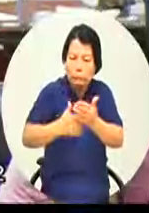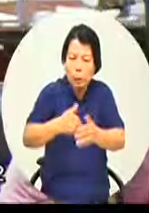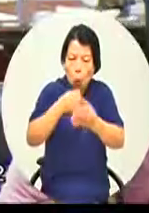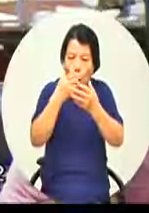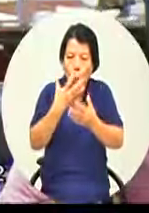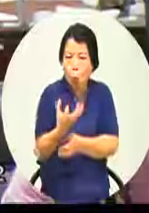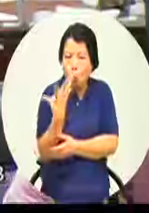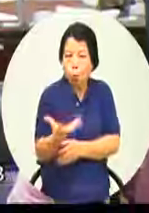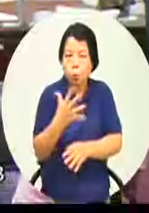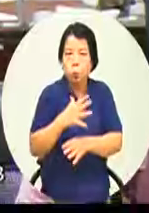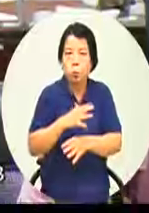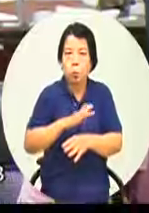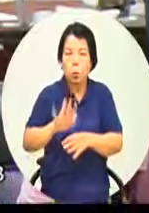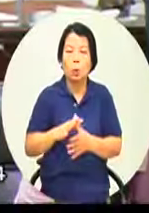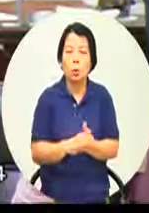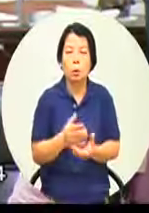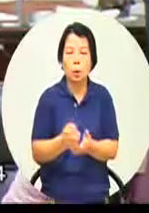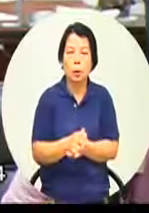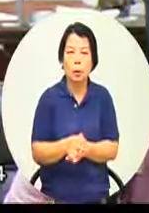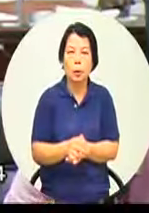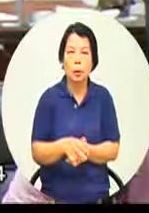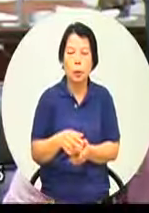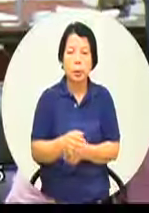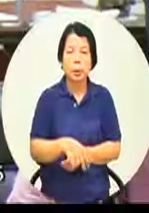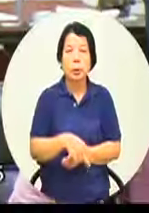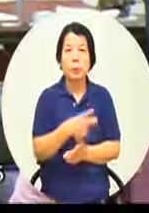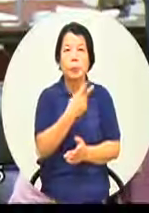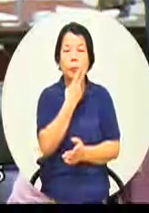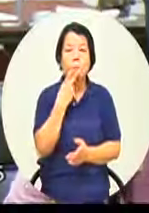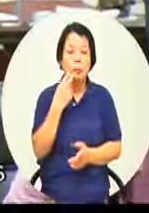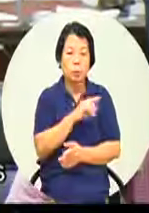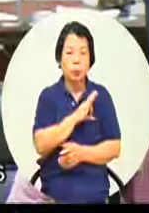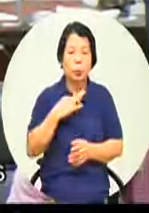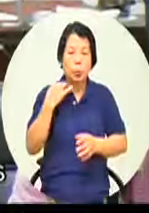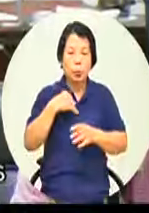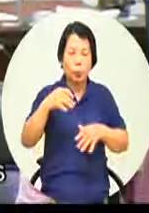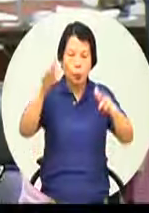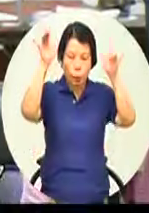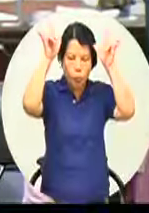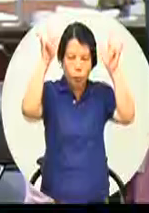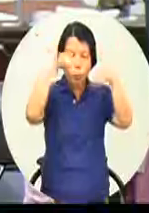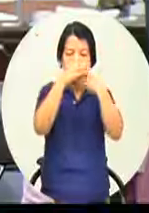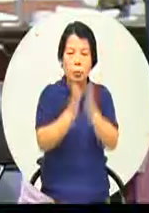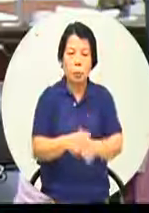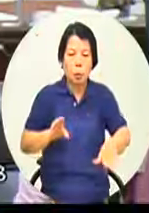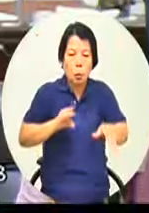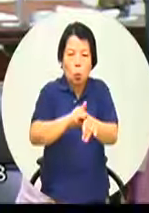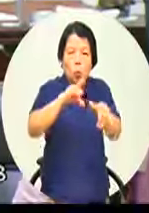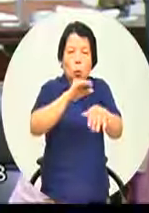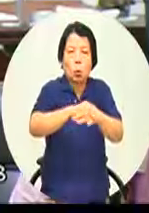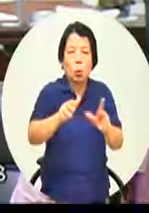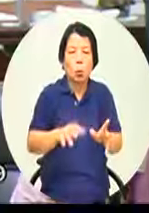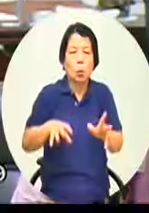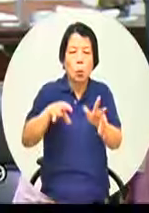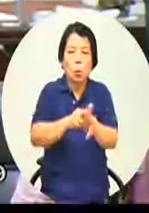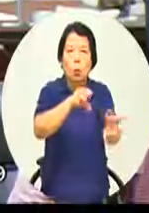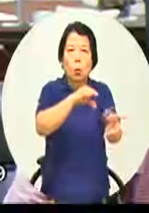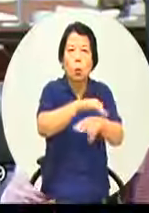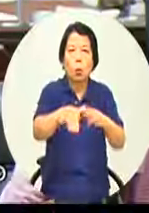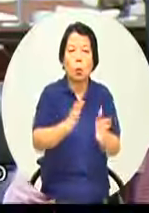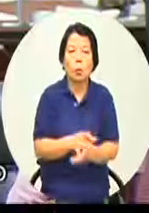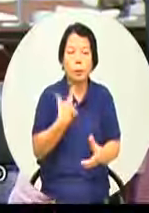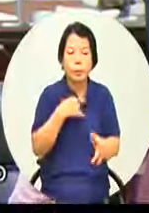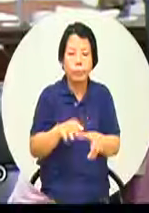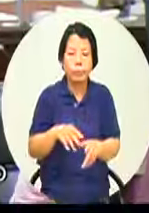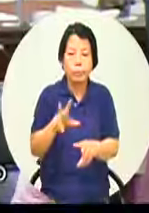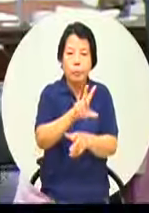质询，他是指梅花鹿。好，那梅花鹿有时候车子会去撞到他，有时候梅花鹿也会去造成